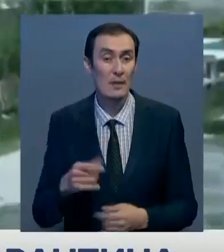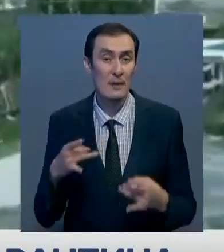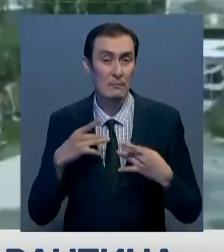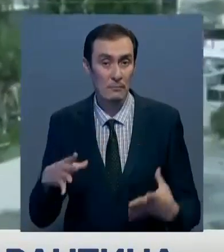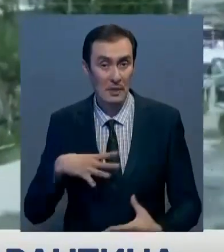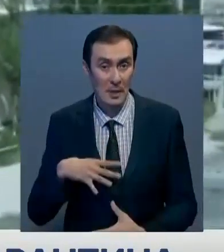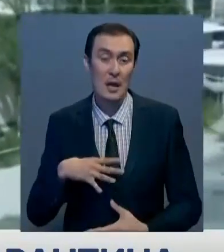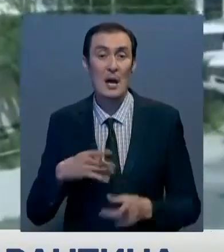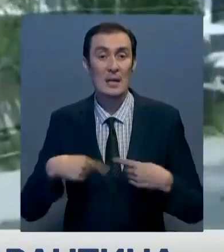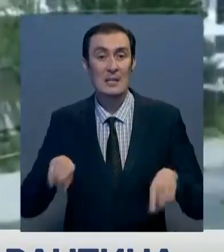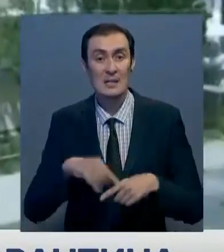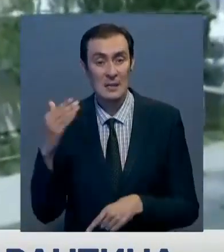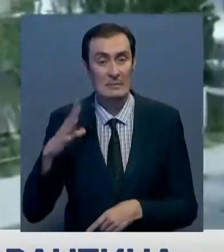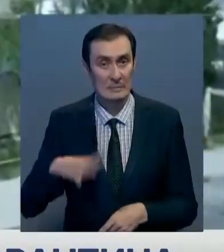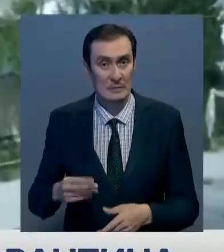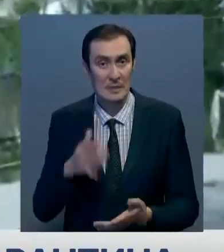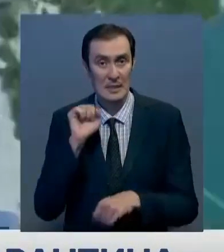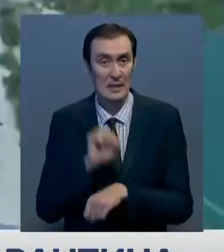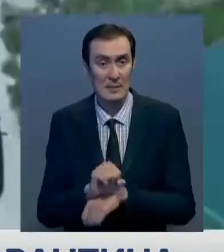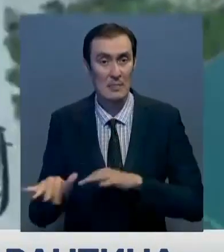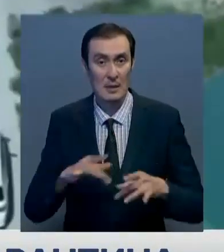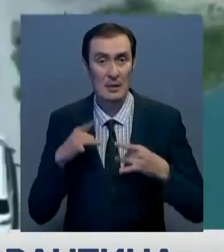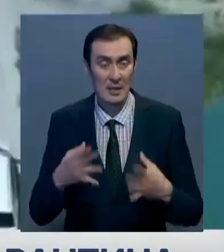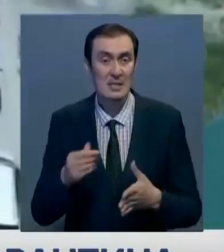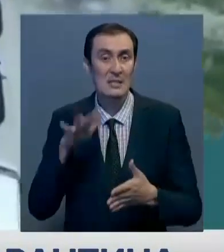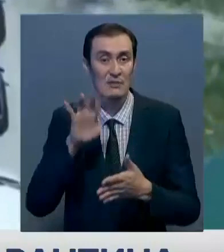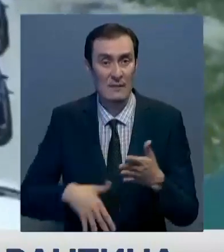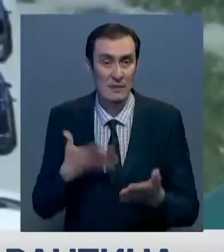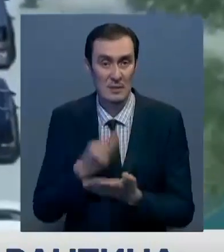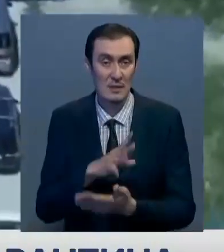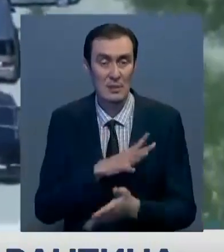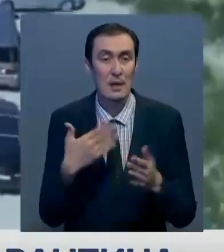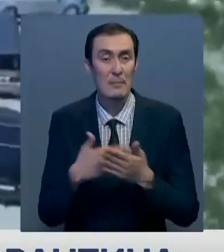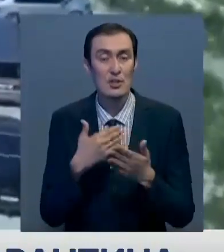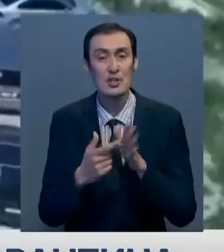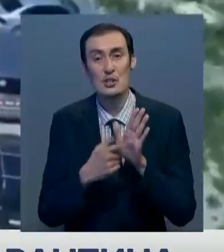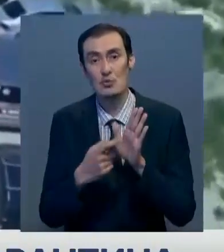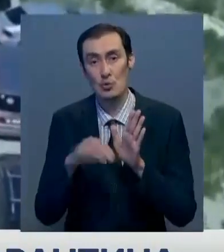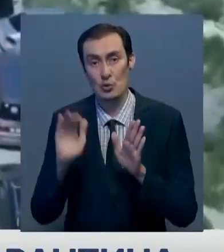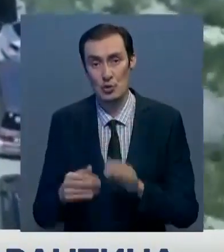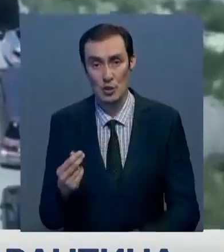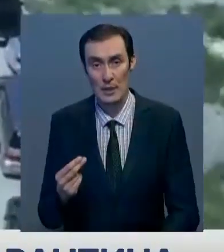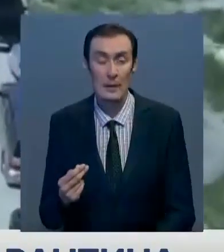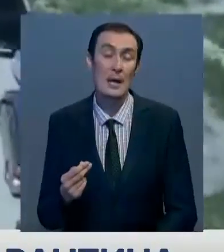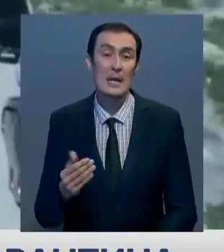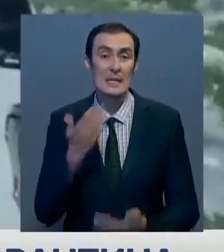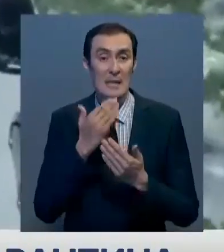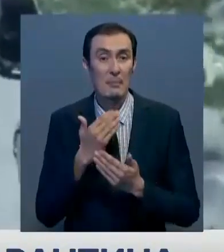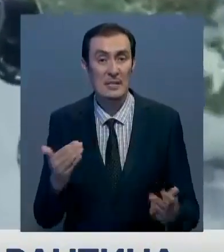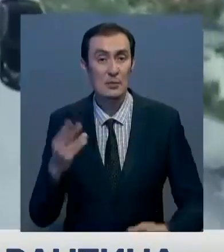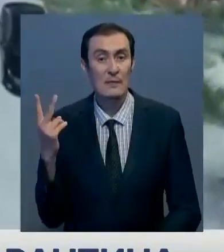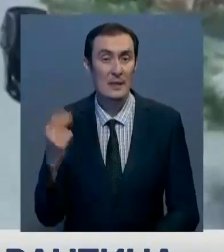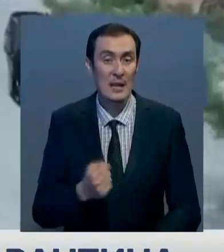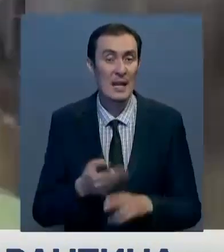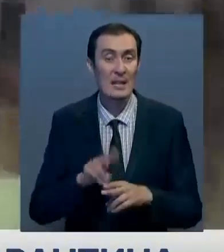порядка 100 человек. Организаторам пришлось остановить мероприятие и заплатить штраф почти 700 тысяч тенге. Отмечу, за